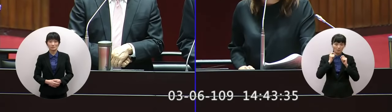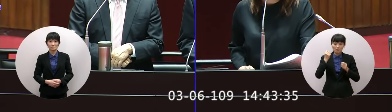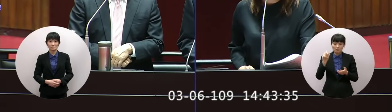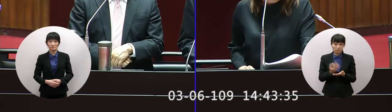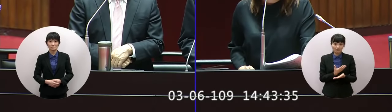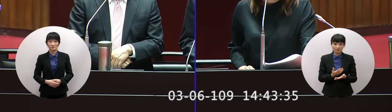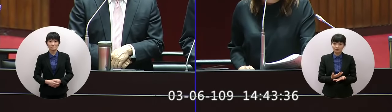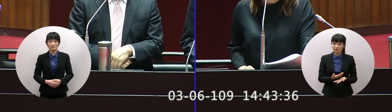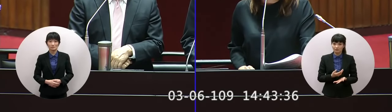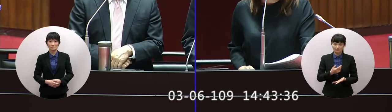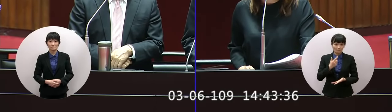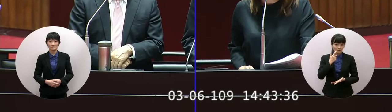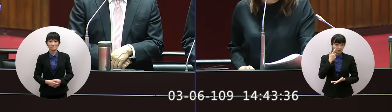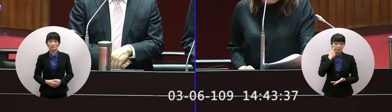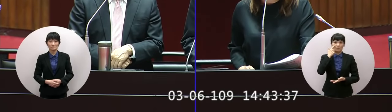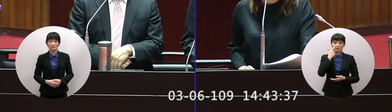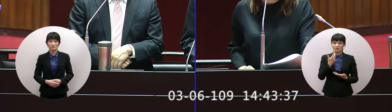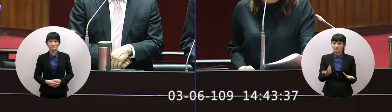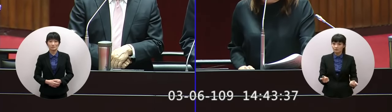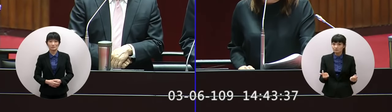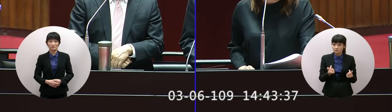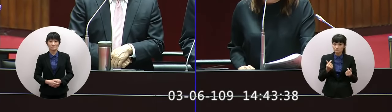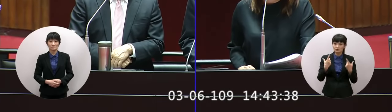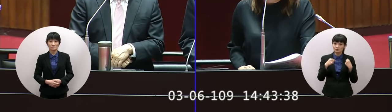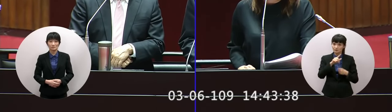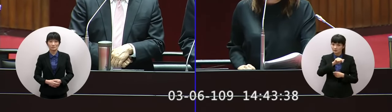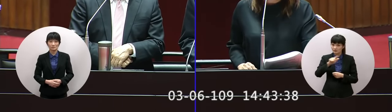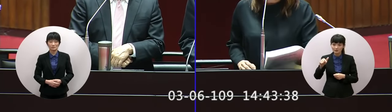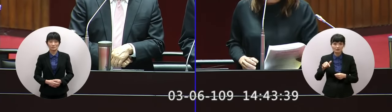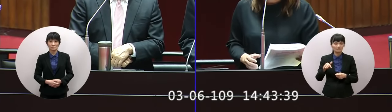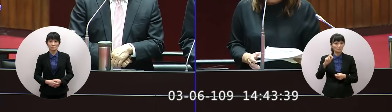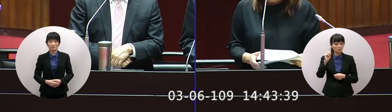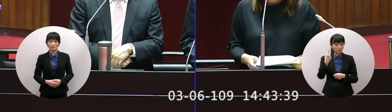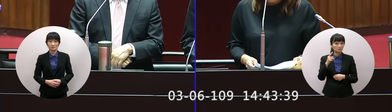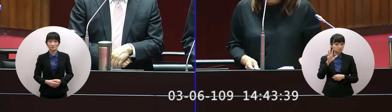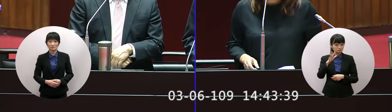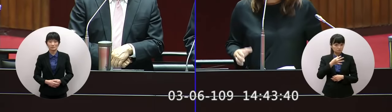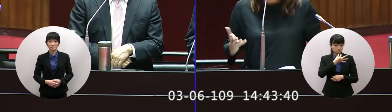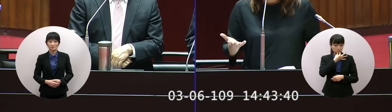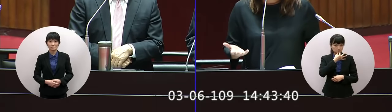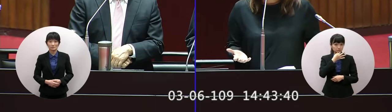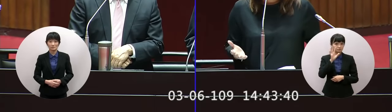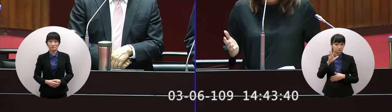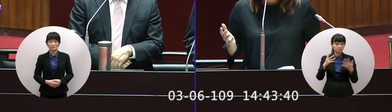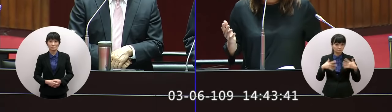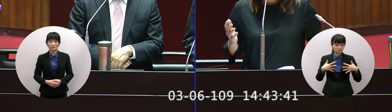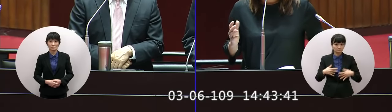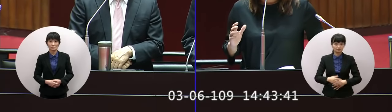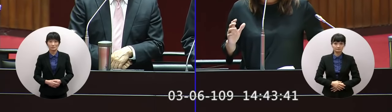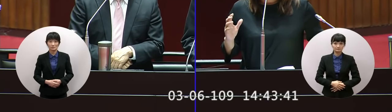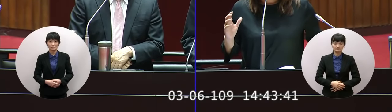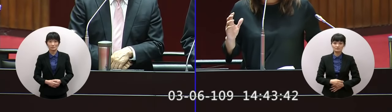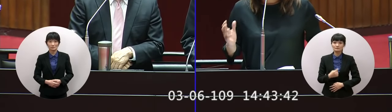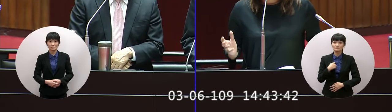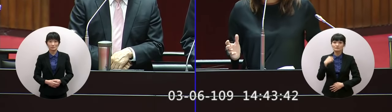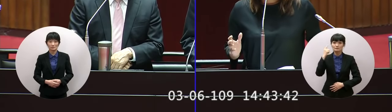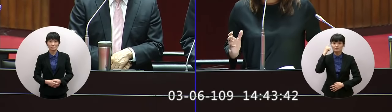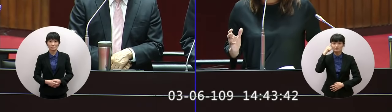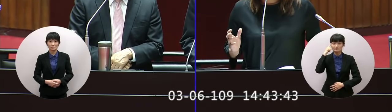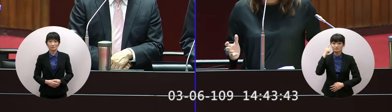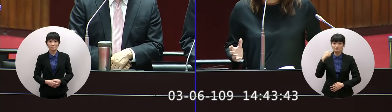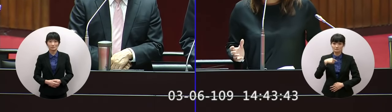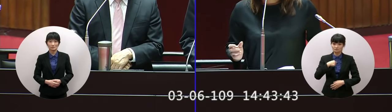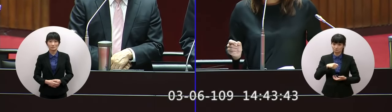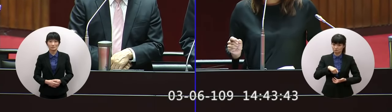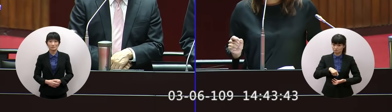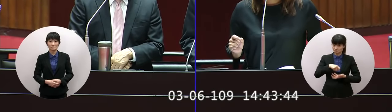重，包括原物料的来源都有问题。所以这个部分我想我们提出